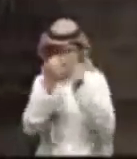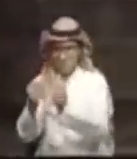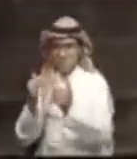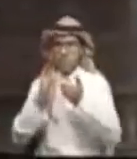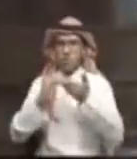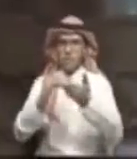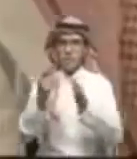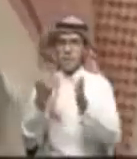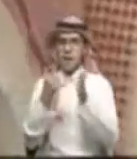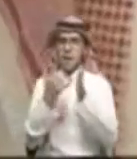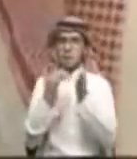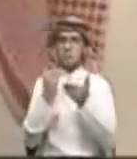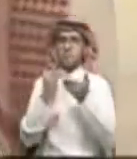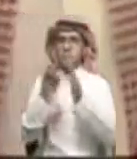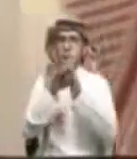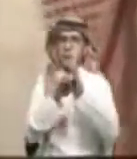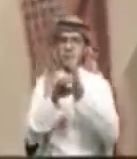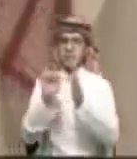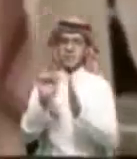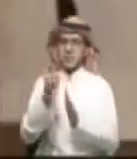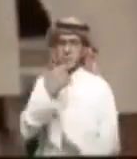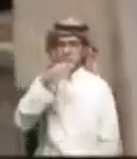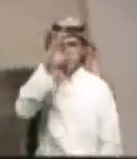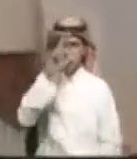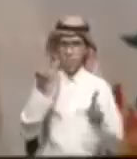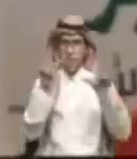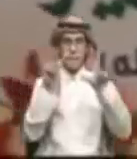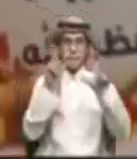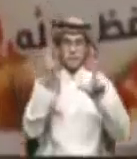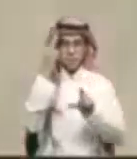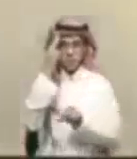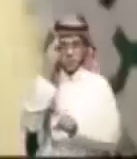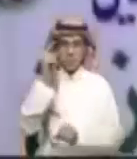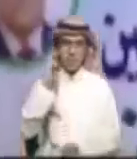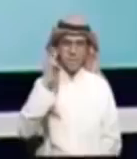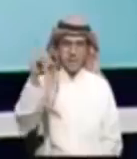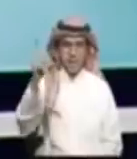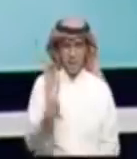وقيادتها. من المدينه المنوره والقناة السعودية جهاد الأهدل.